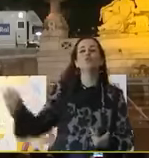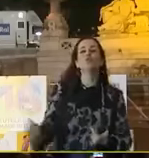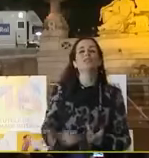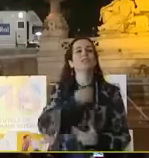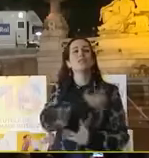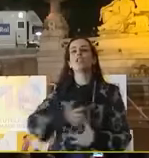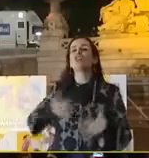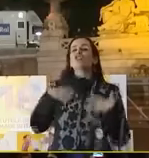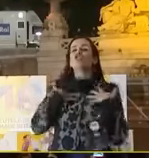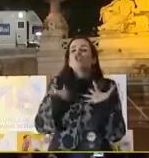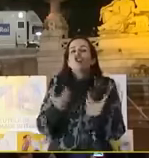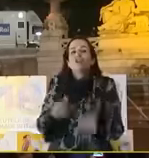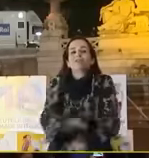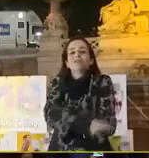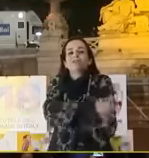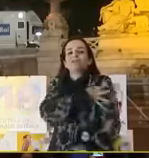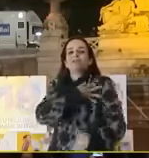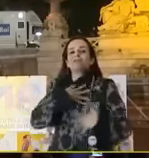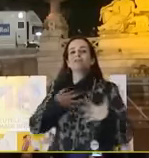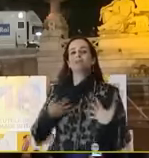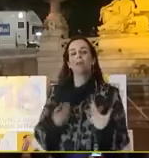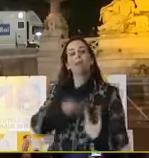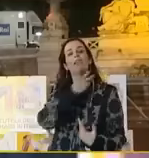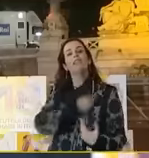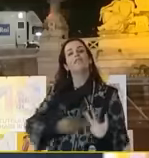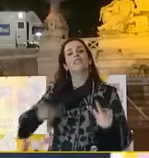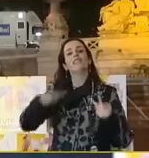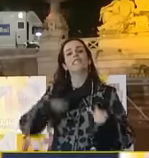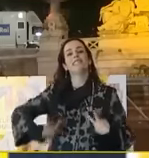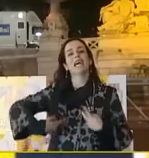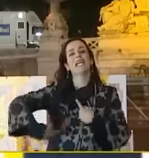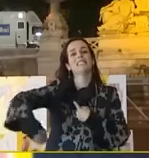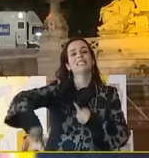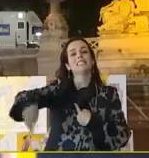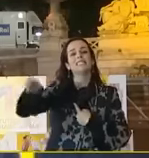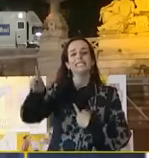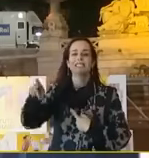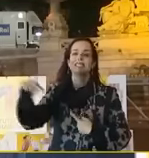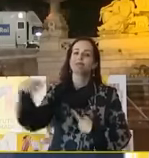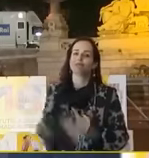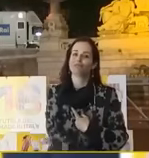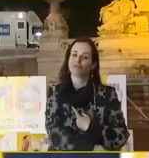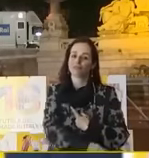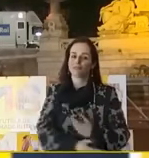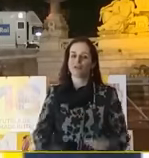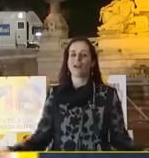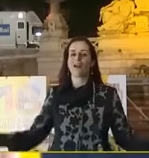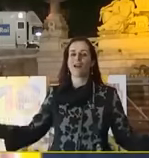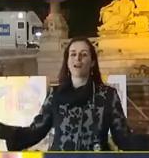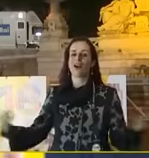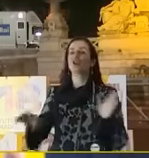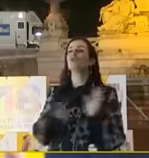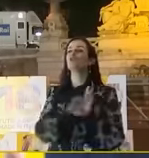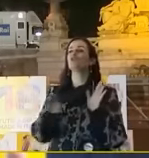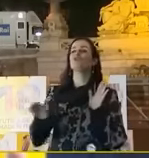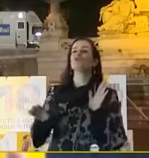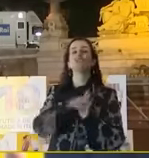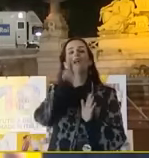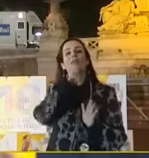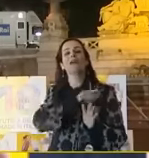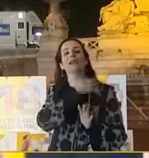vitalizi. Ma parla bene, parla istituzionale. Oh, occhio, io ho